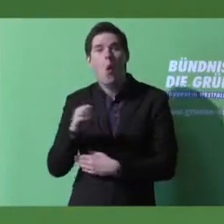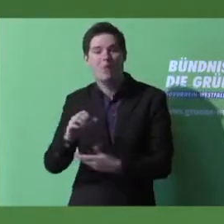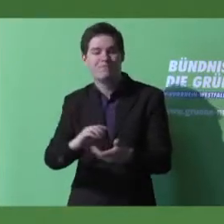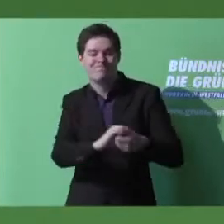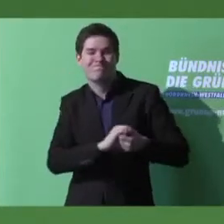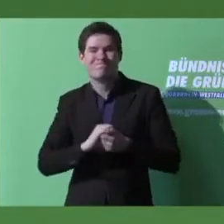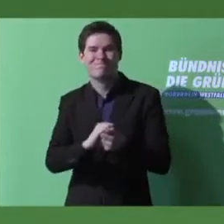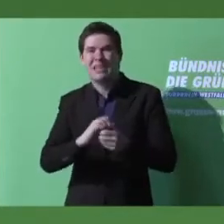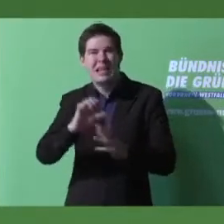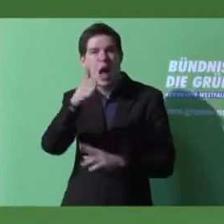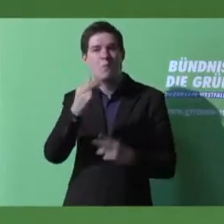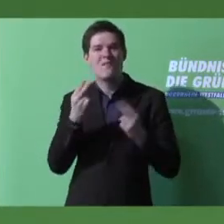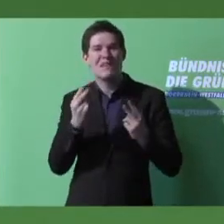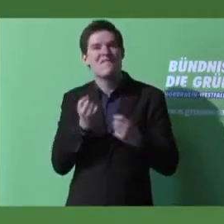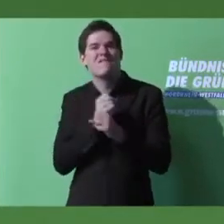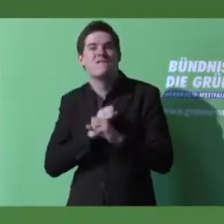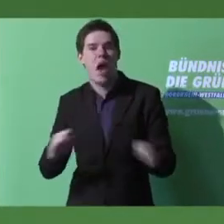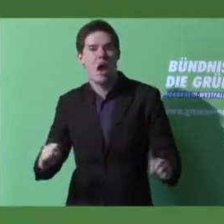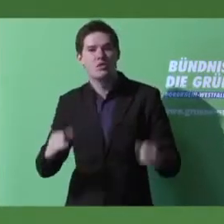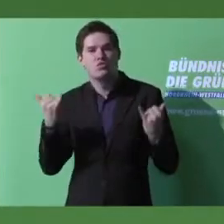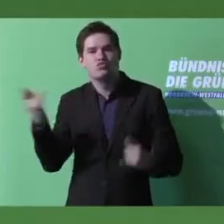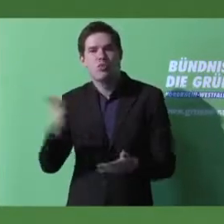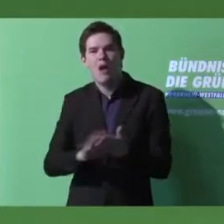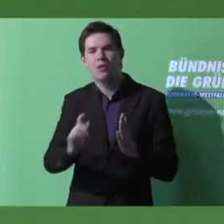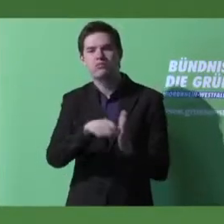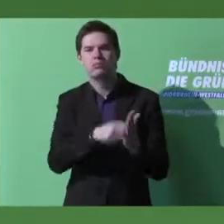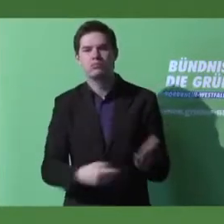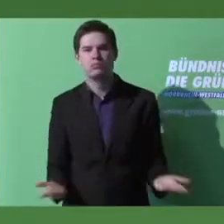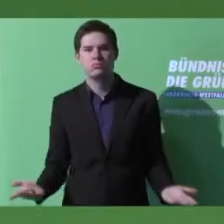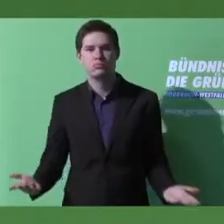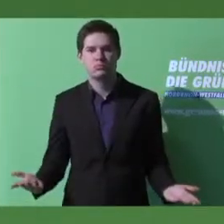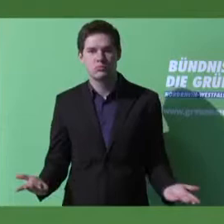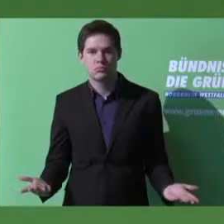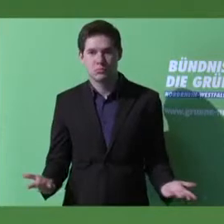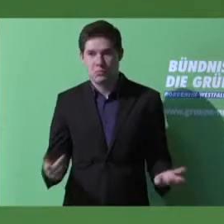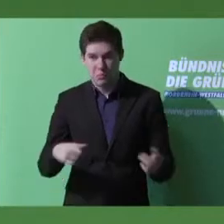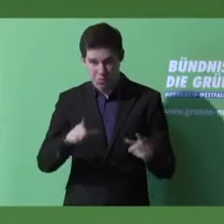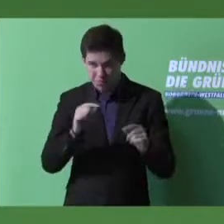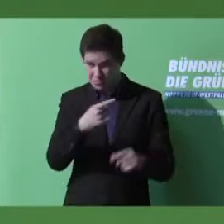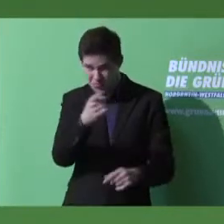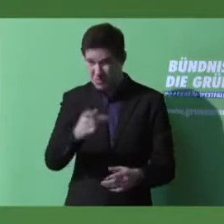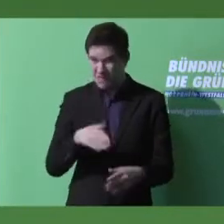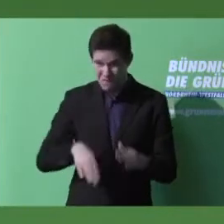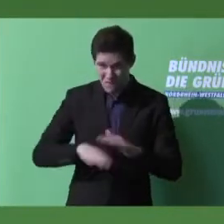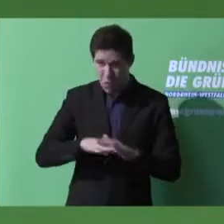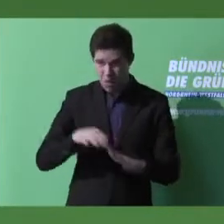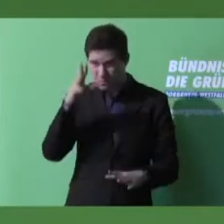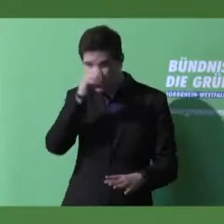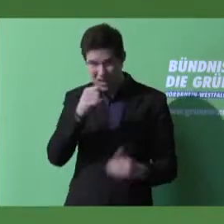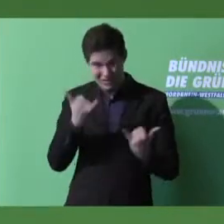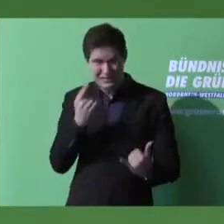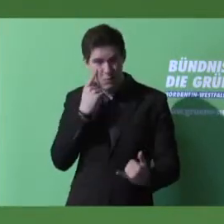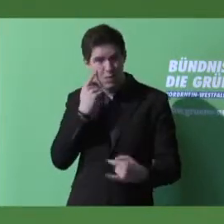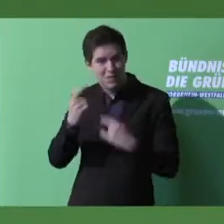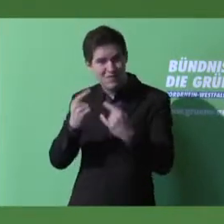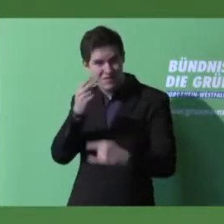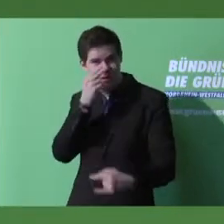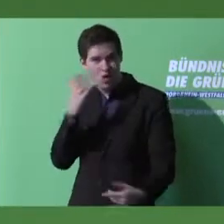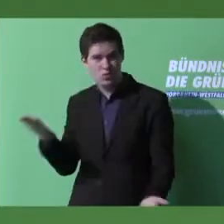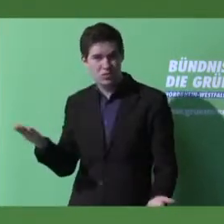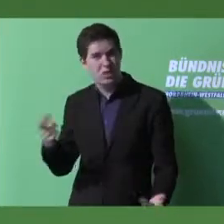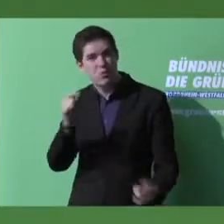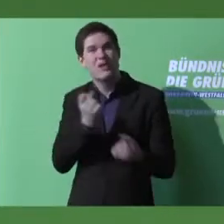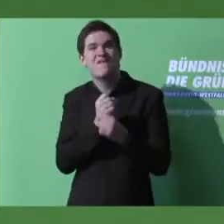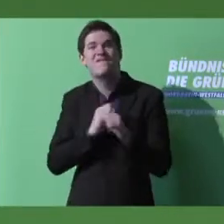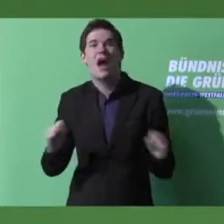gemeinsamen Europas weggehauen worden. Ich weiß nicht, ob ihr euch darüber im Klaren seid, was da gerade passiert ist. Die